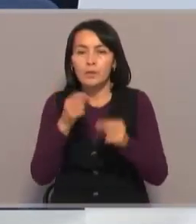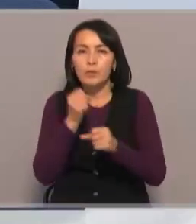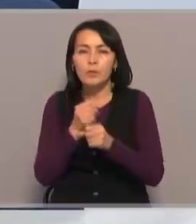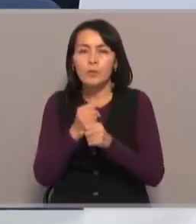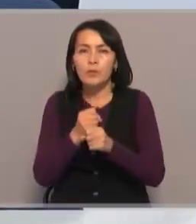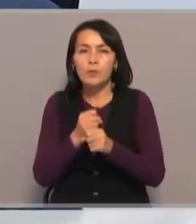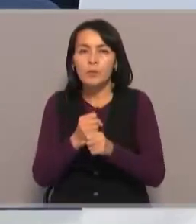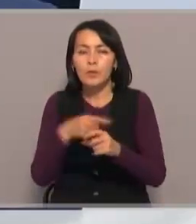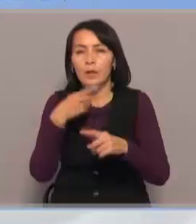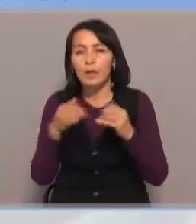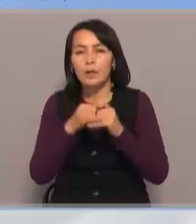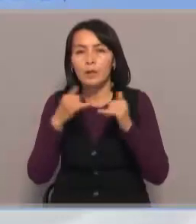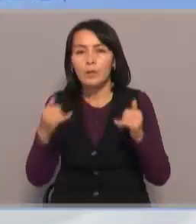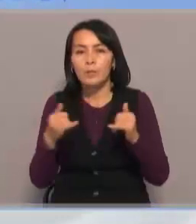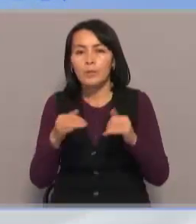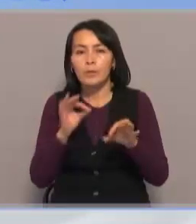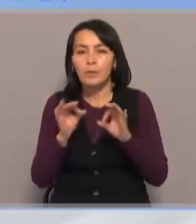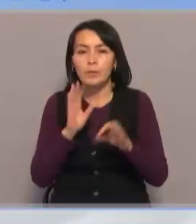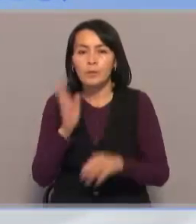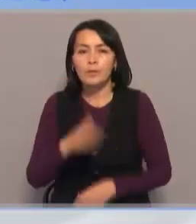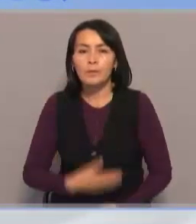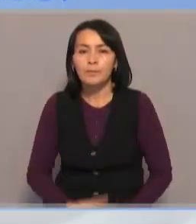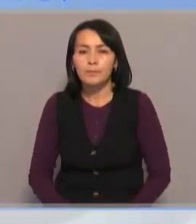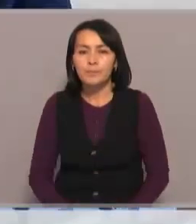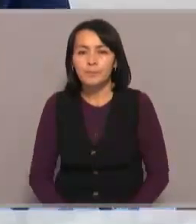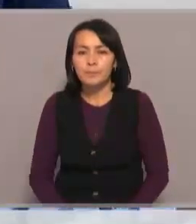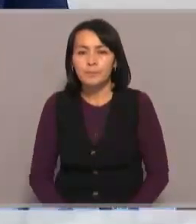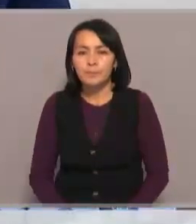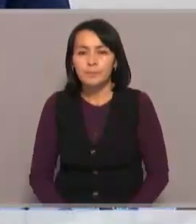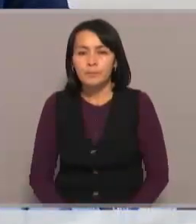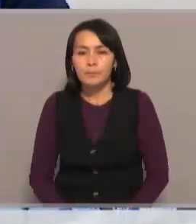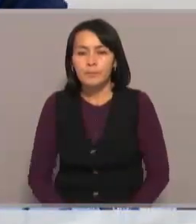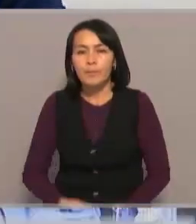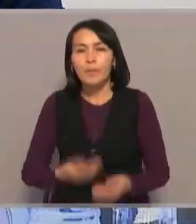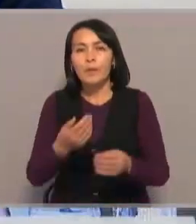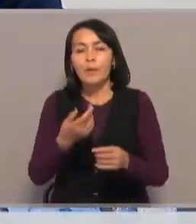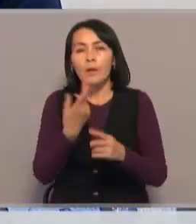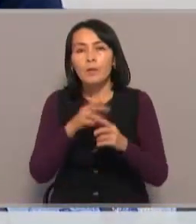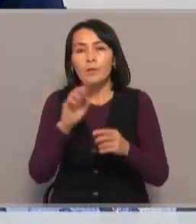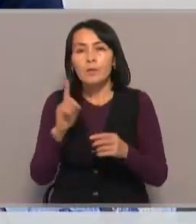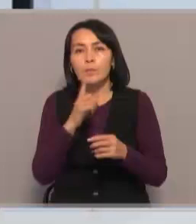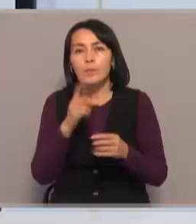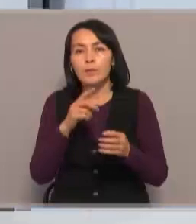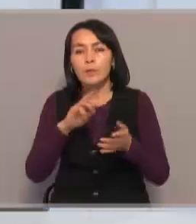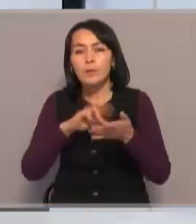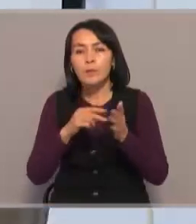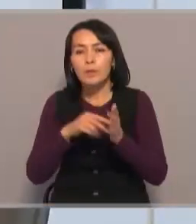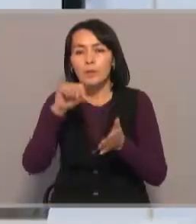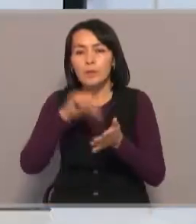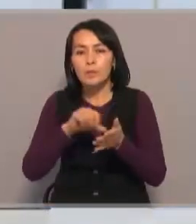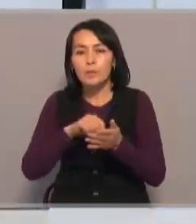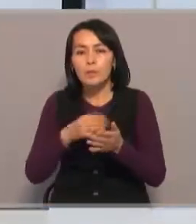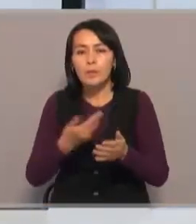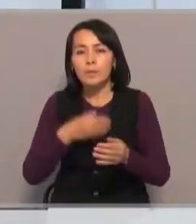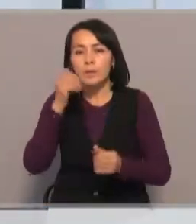пайдалануды арттыруға жағдай жасайды. Осы бір экожүйені біз енгізетін болсақ, біз